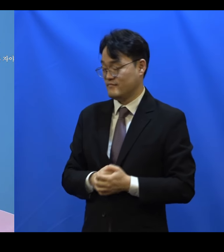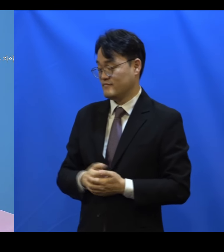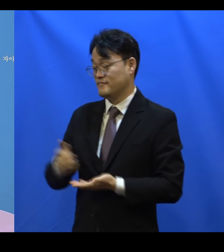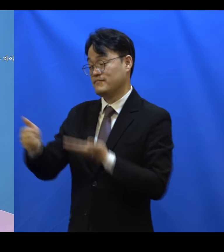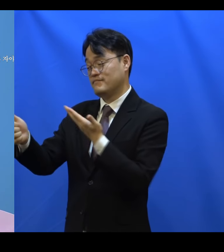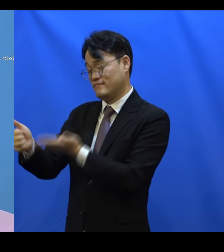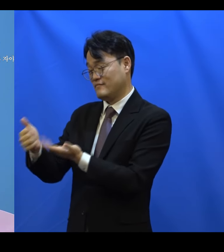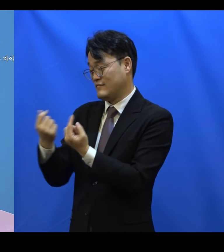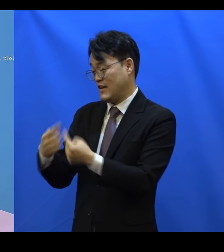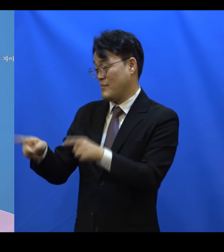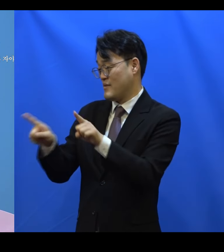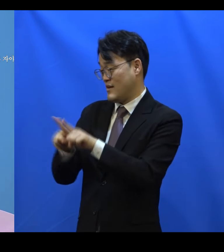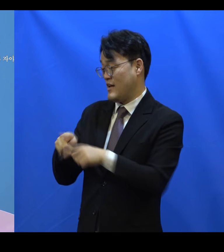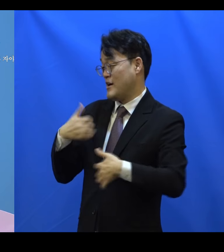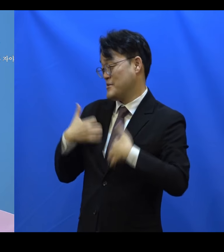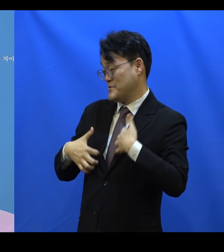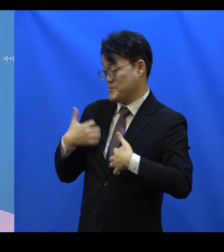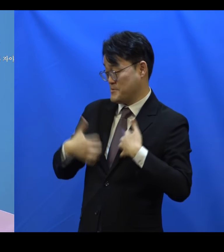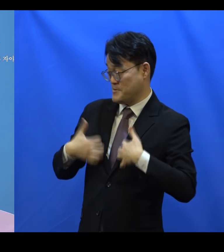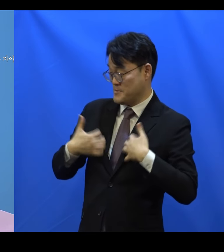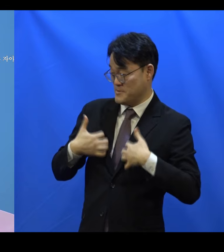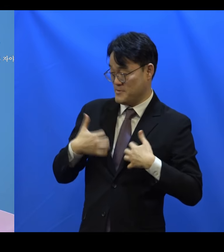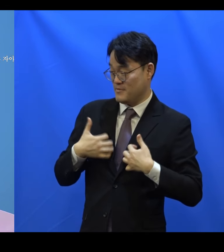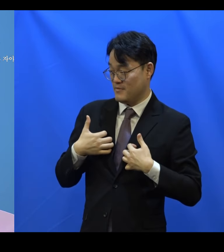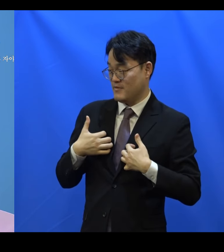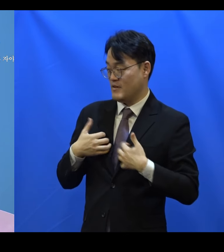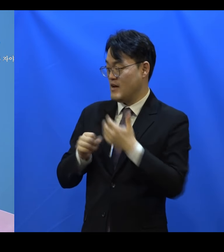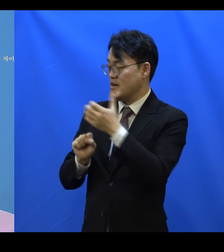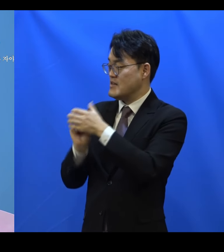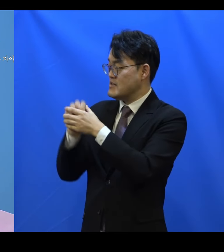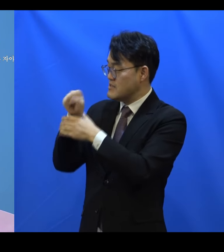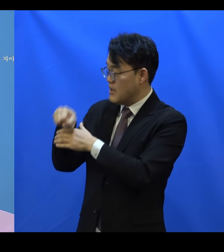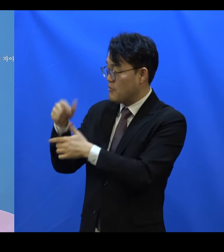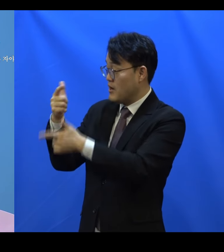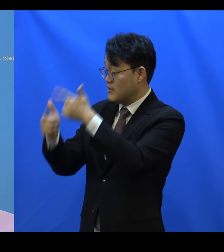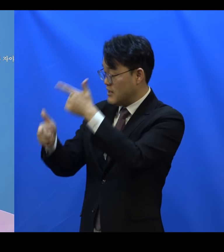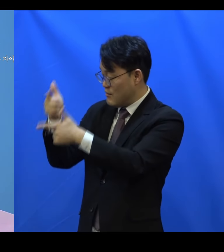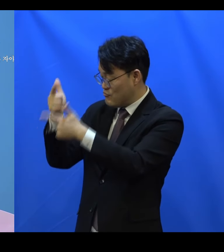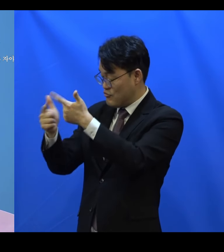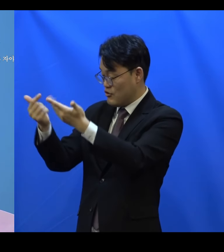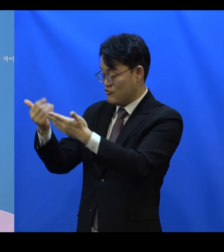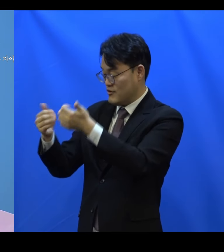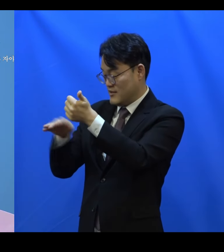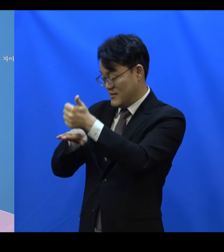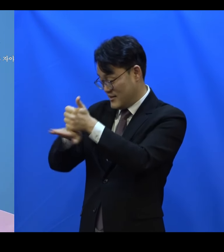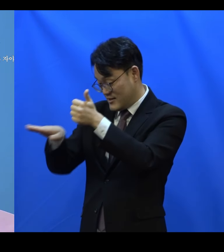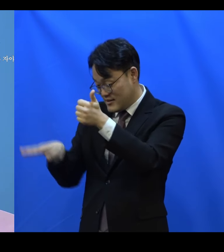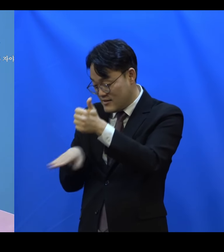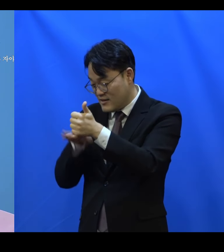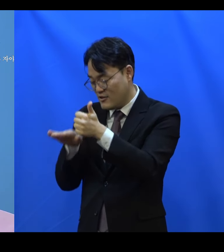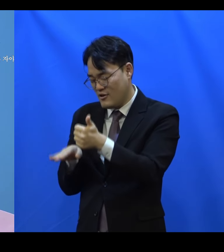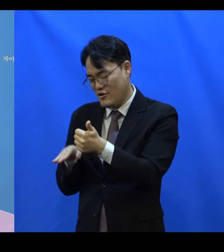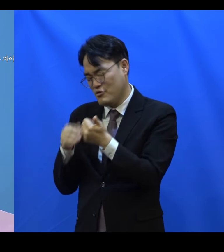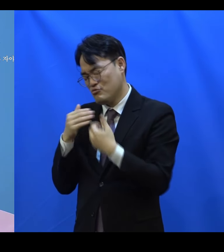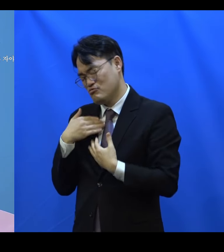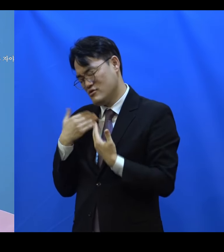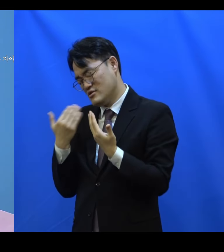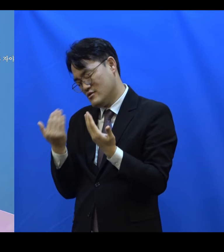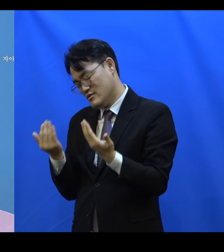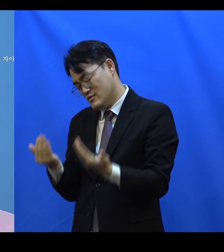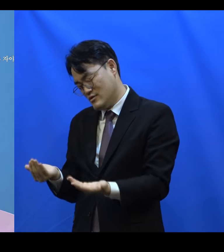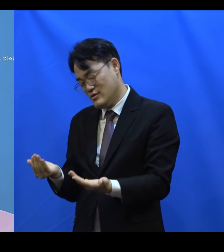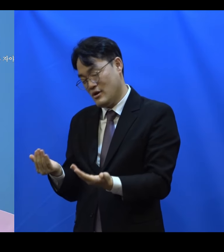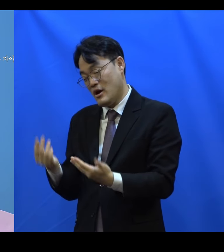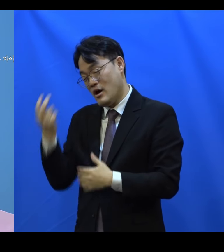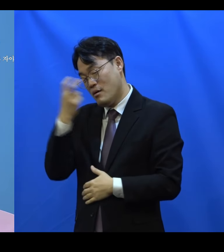건 없습니다. 이 사과나무가 만들어준 그늘 아래 쉼을 누리는 것. 그 그늘이 주는 보호